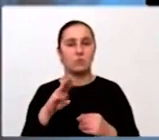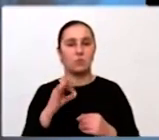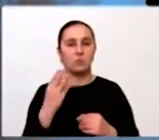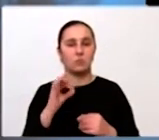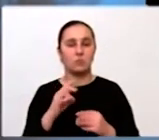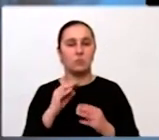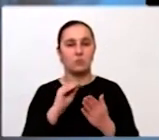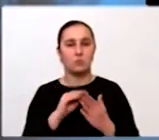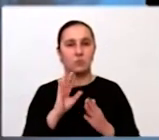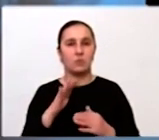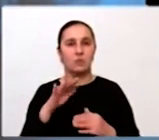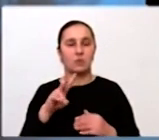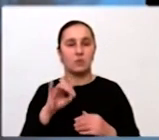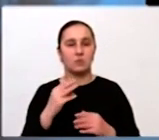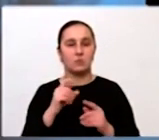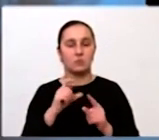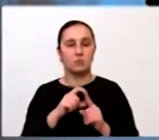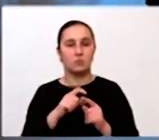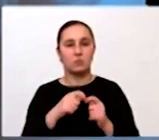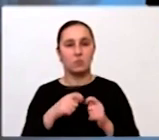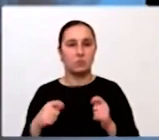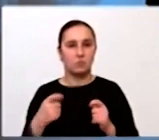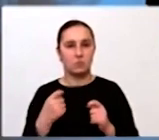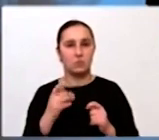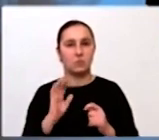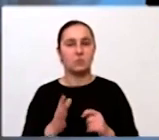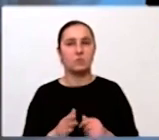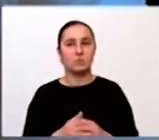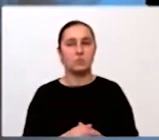qo'yib qo'yamiz. Demak, flash so'zini biroz cho'zamiz.